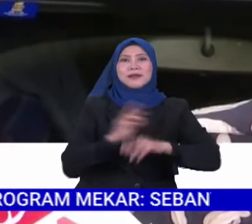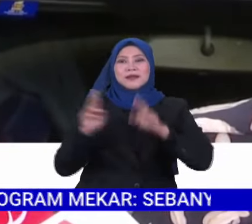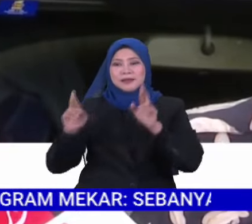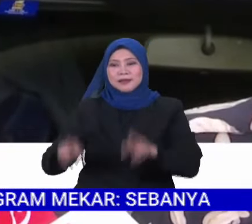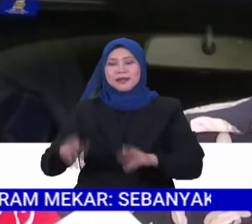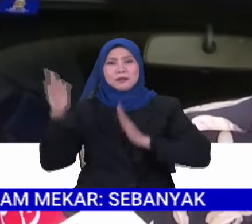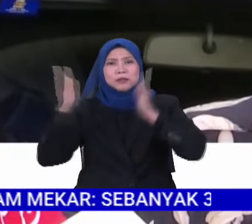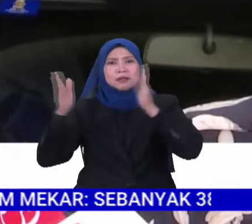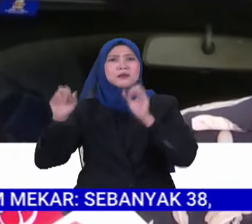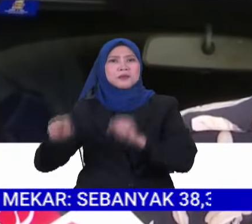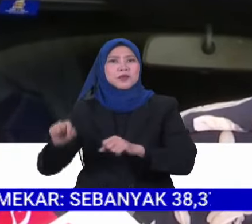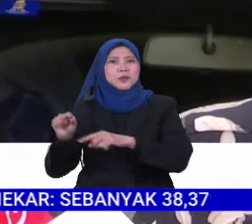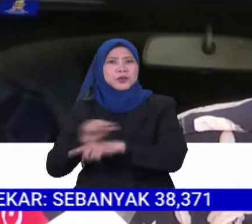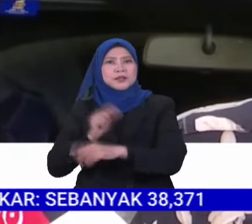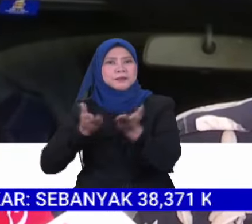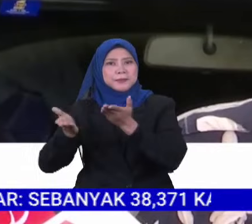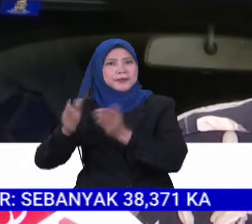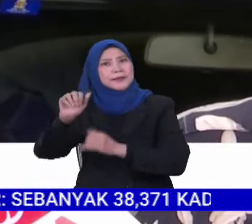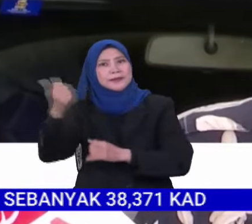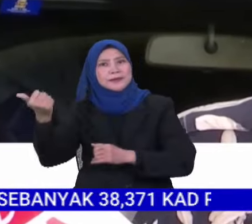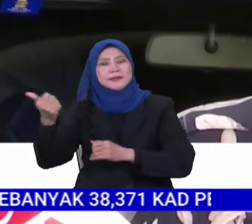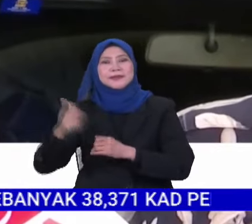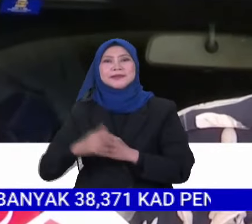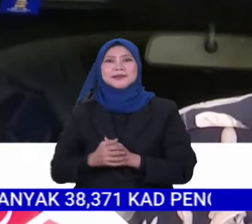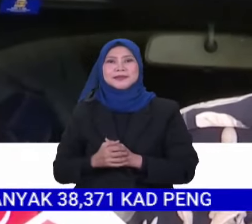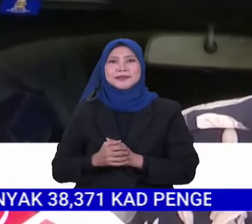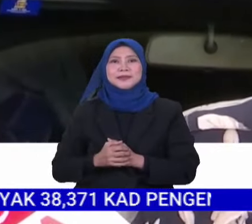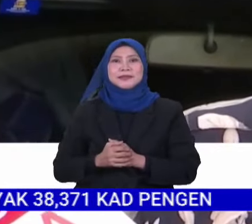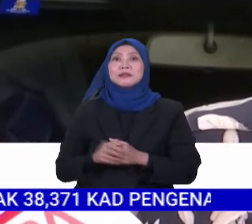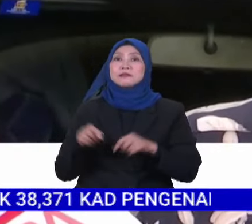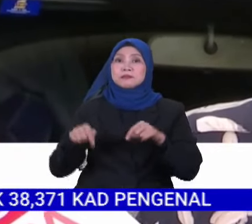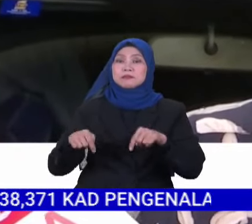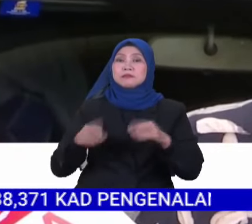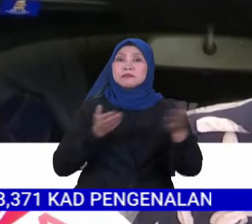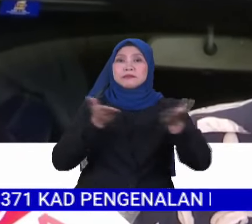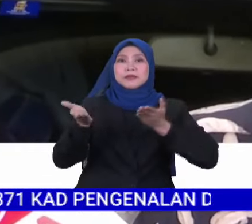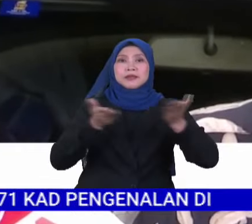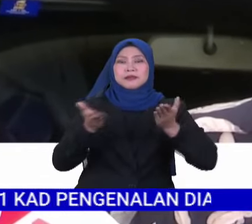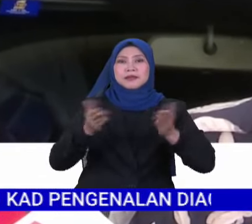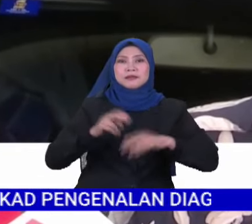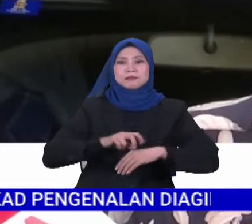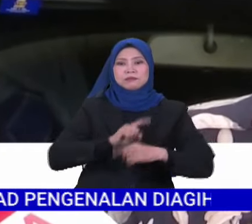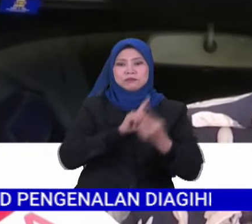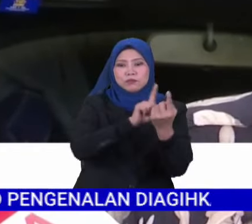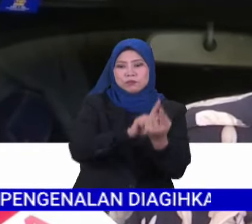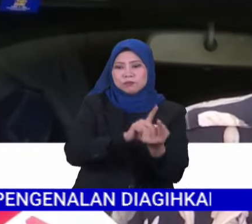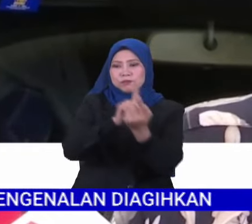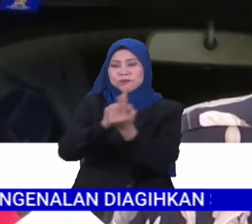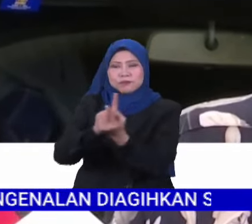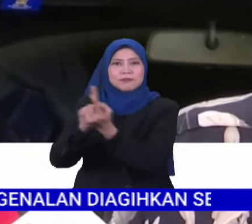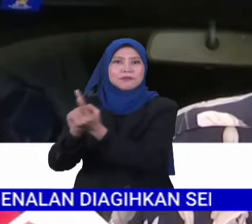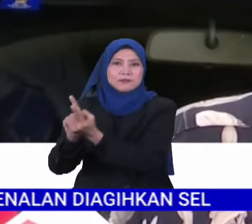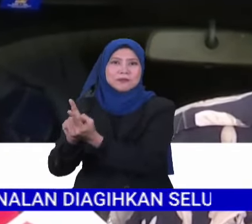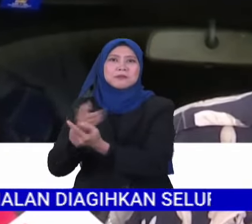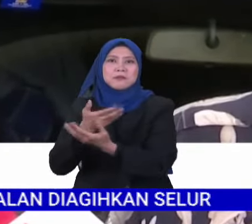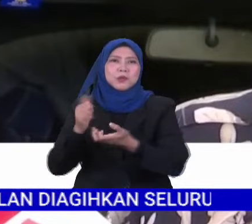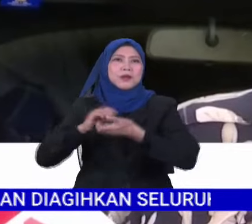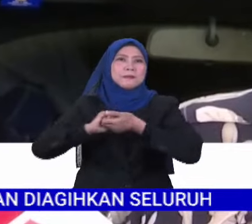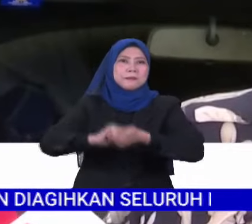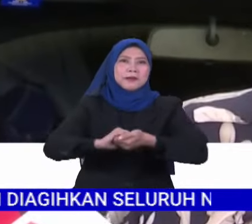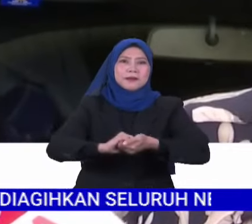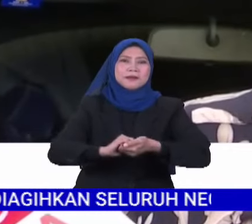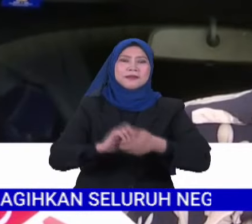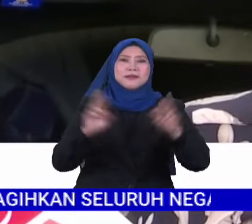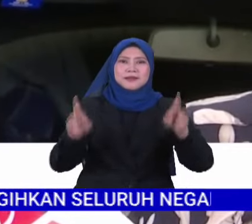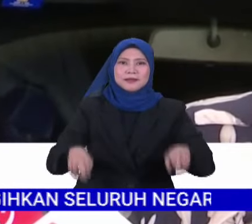manusia boleh juga menggunakan primata lainnya ini adalah salah satu dekade primatan tuang Padang yang kita makhluk dapat